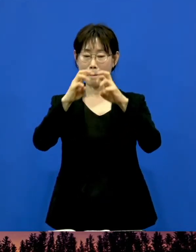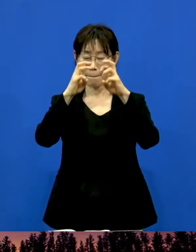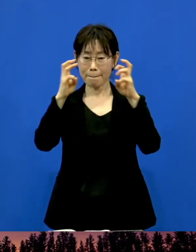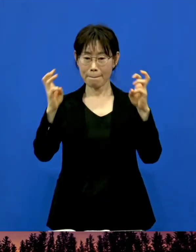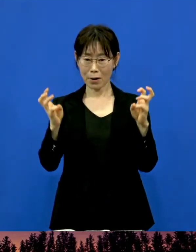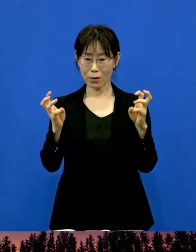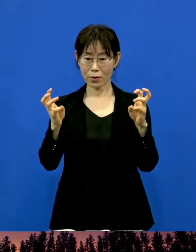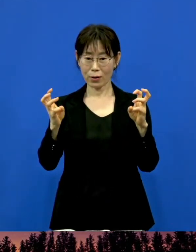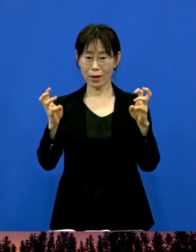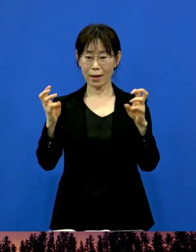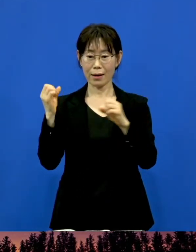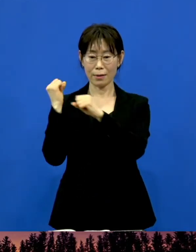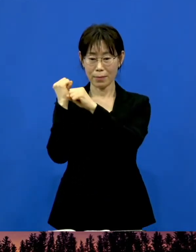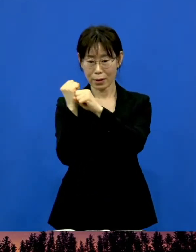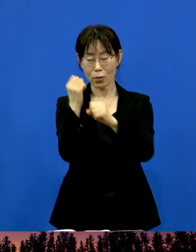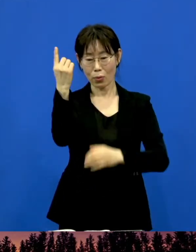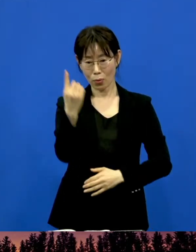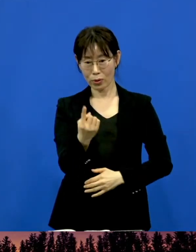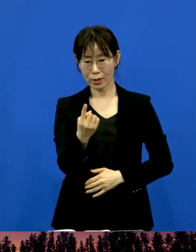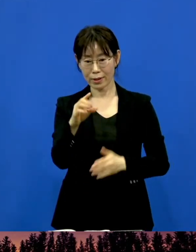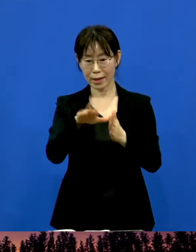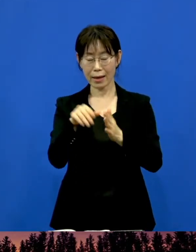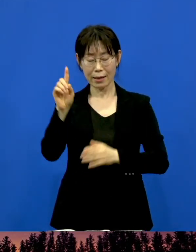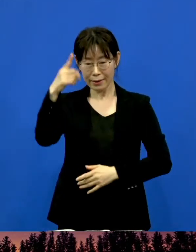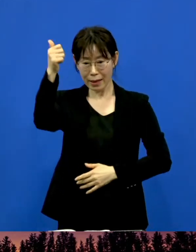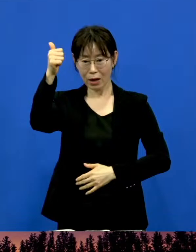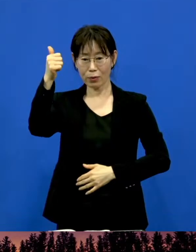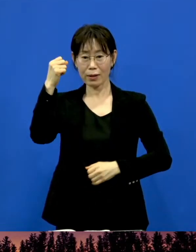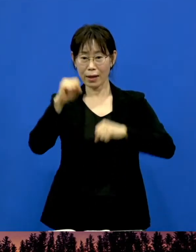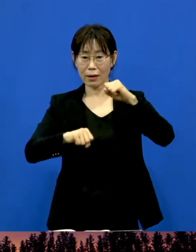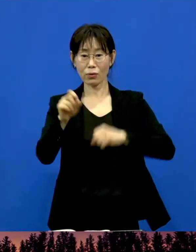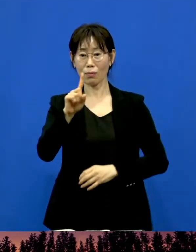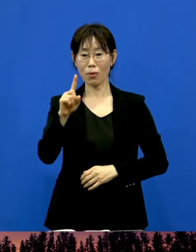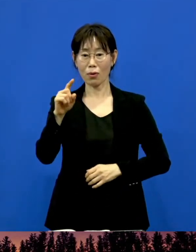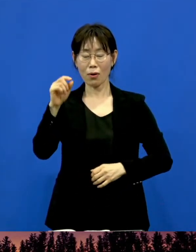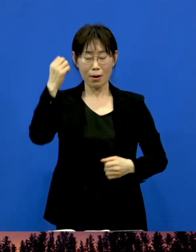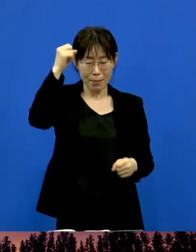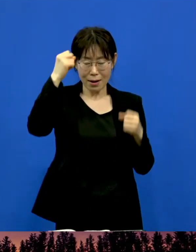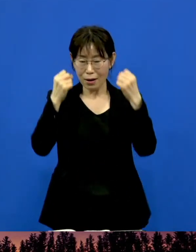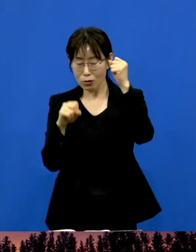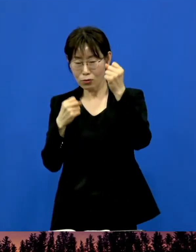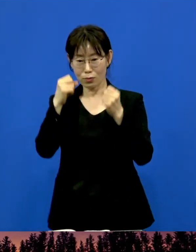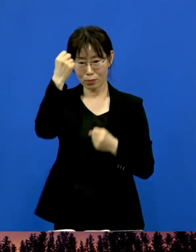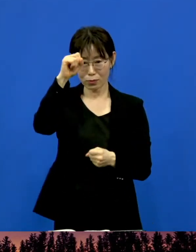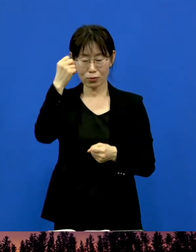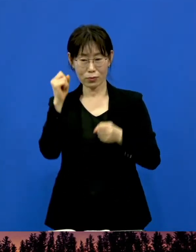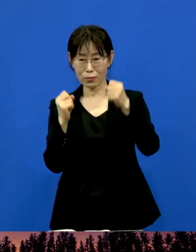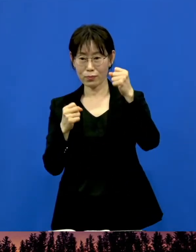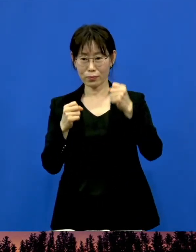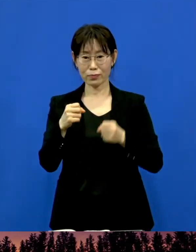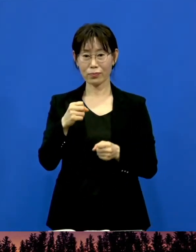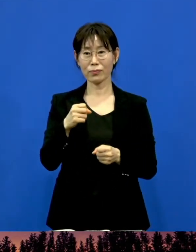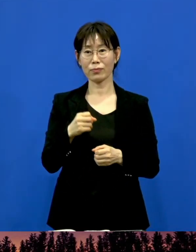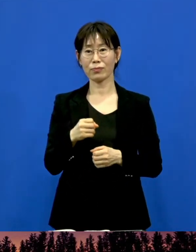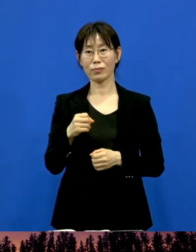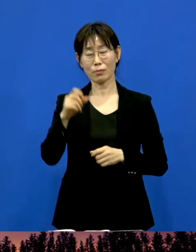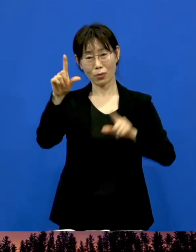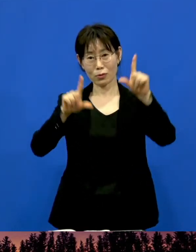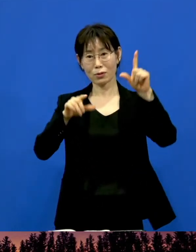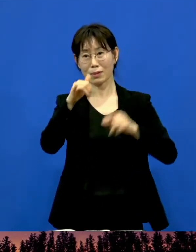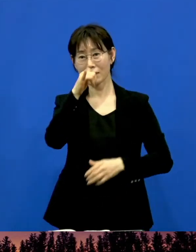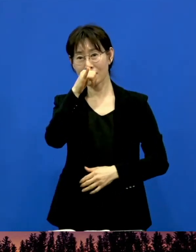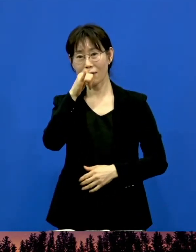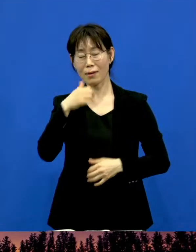보아요. 그 하나님의 임재로 가득한 법궤가 돌아옵니다. 오랜 세월 동안 바깥에 방치되어 있었던